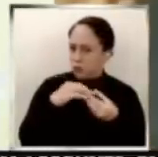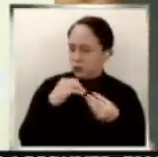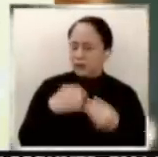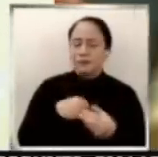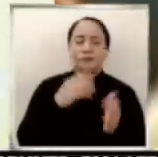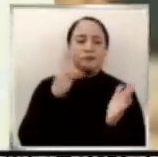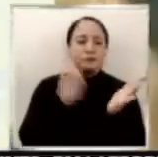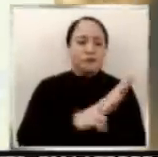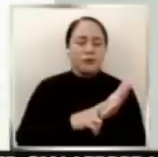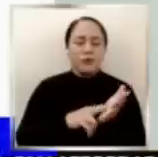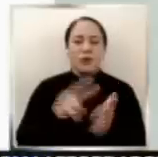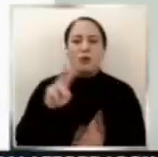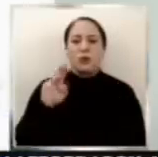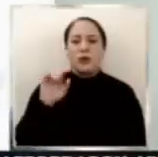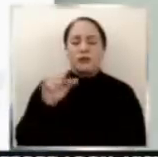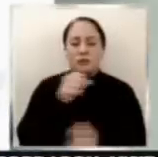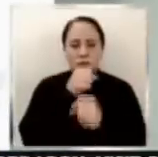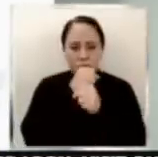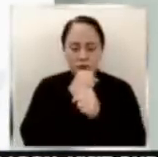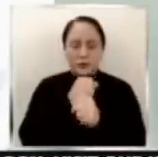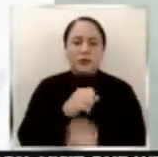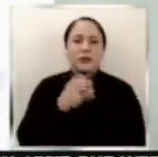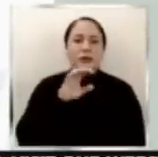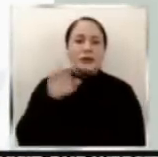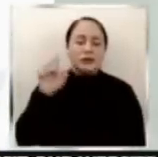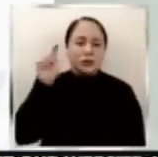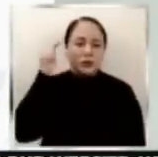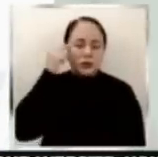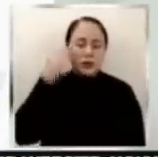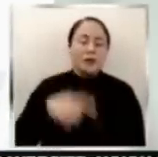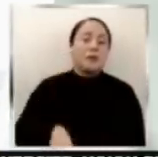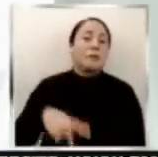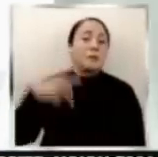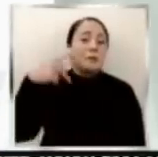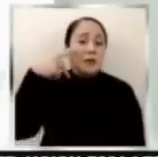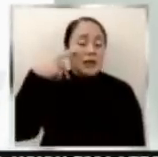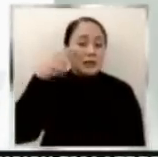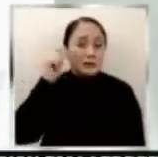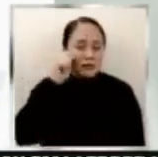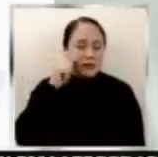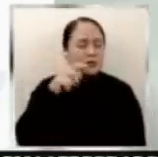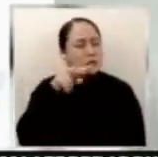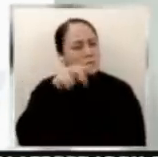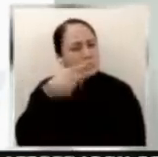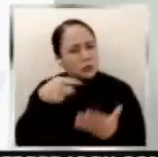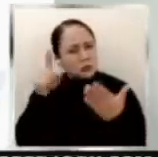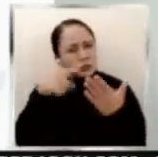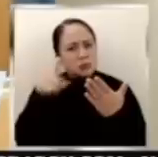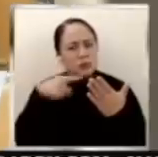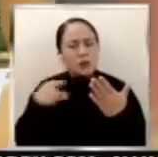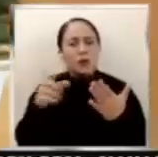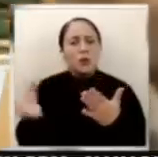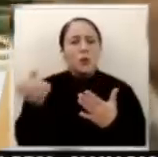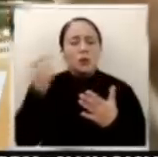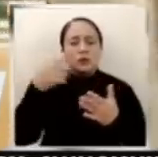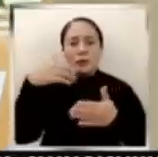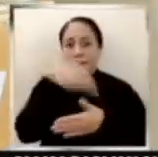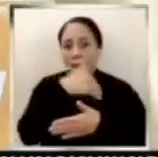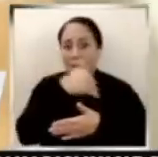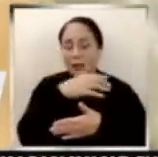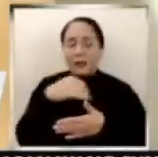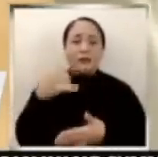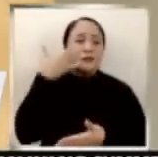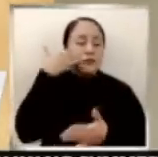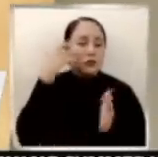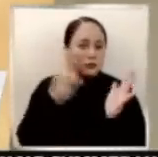ng confidentiality si dating Governor Pride Henry Teves para masilip ng mga otoridad ang kanyang bank accounts at phone records.